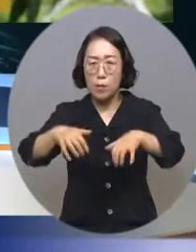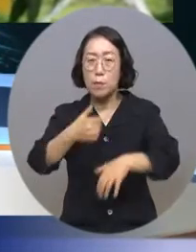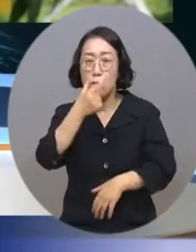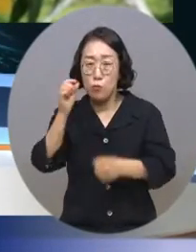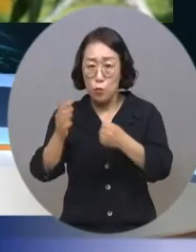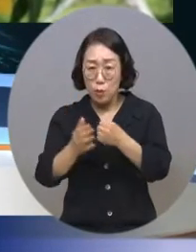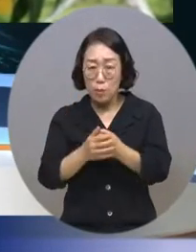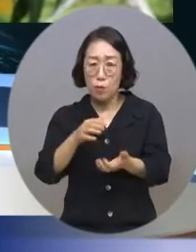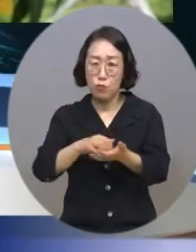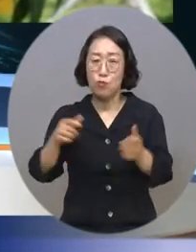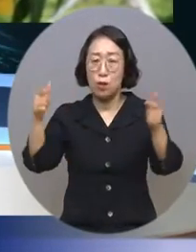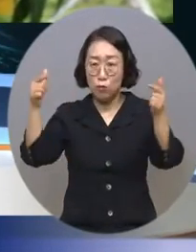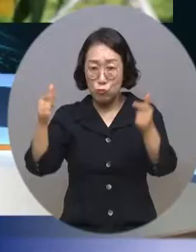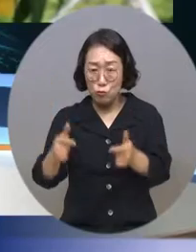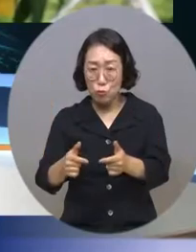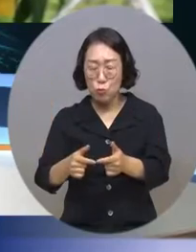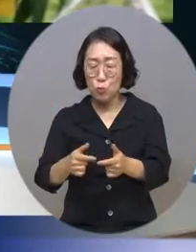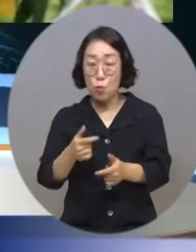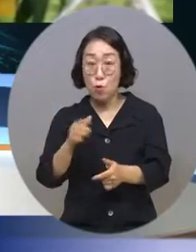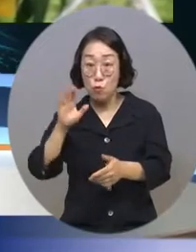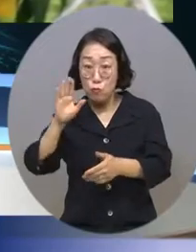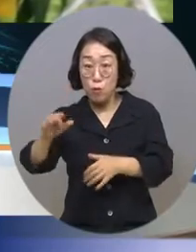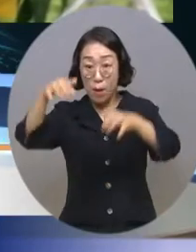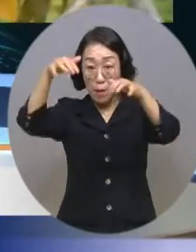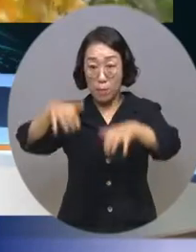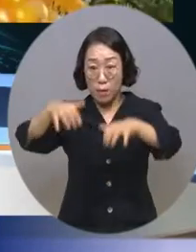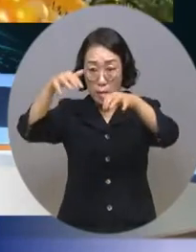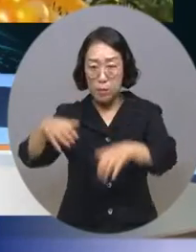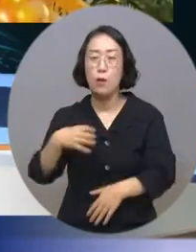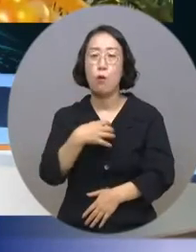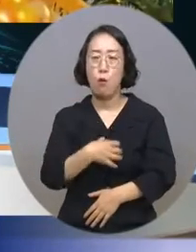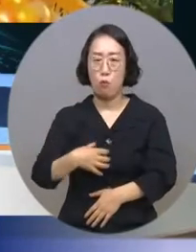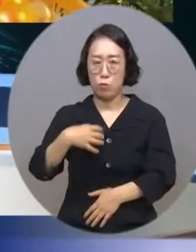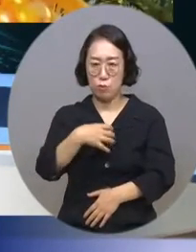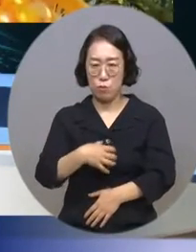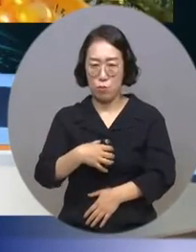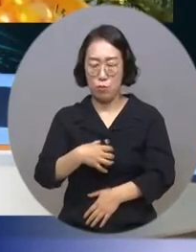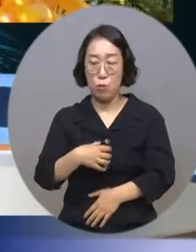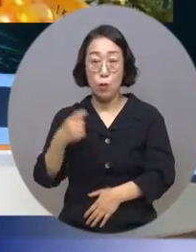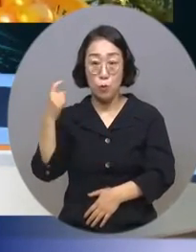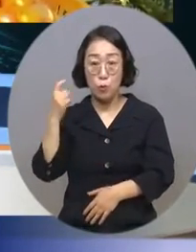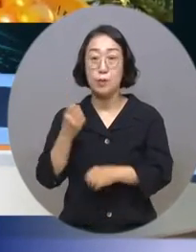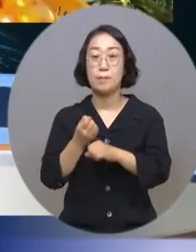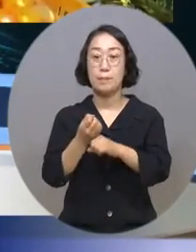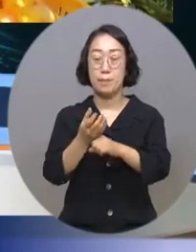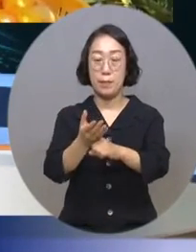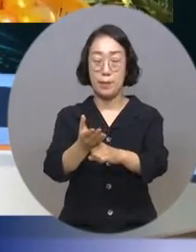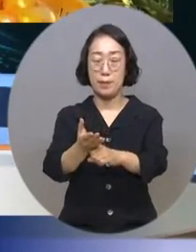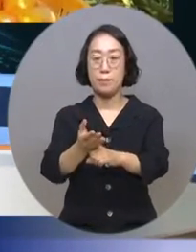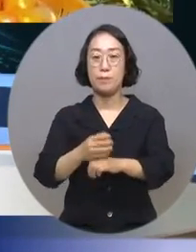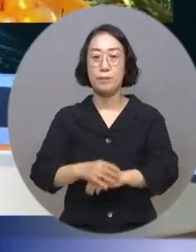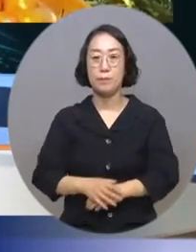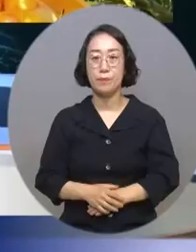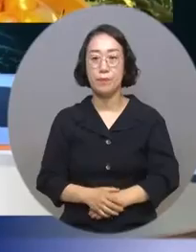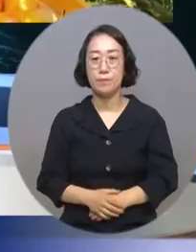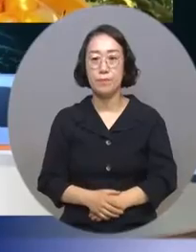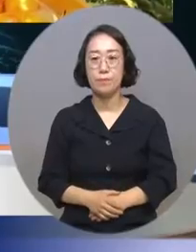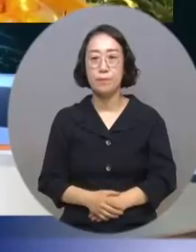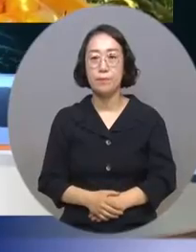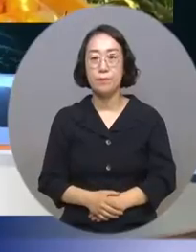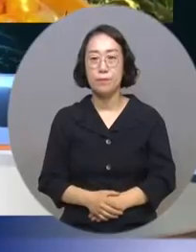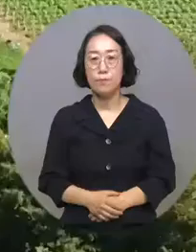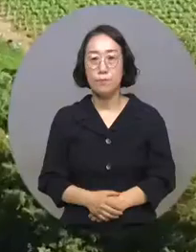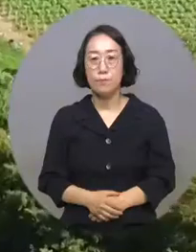예년보다 좋지 않은 데다 장마까지 걱정이라고 하는데요. 이영춘 기자가 농가의 목소리를 직접 들어봤습니다.